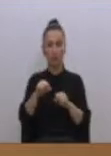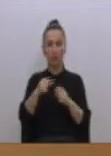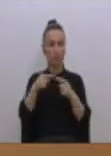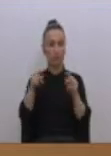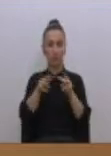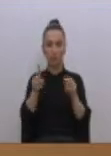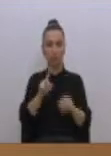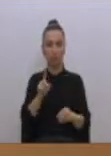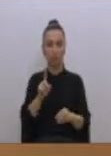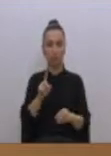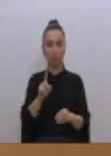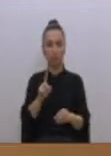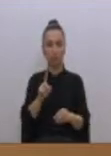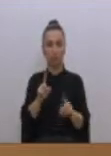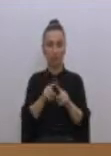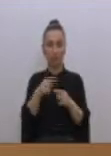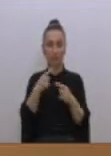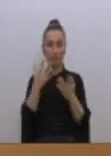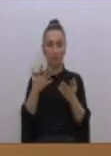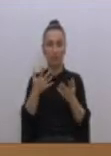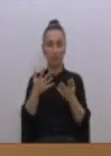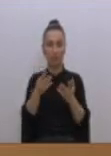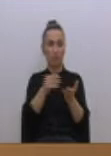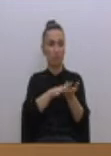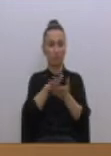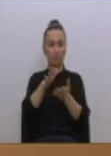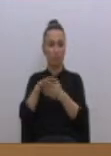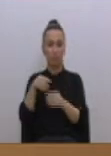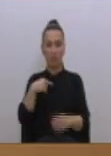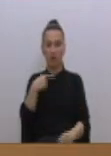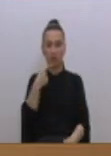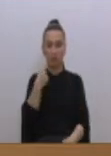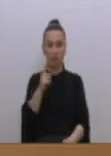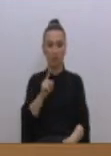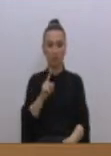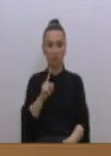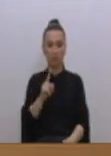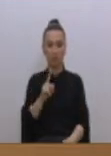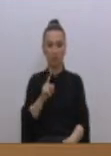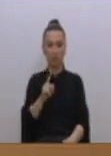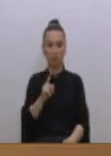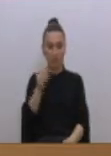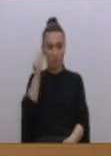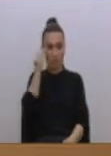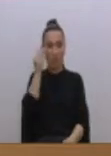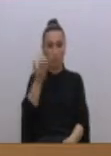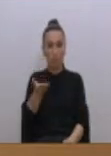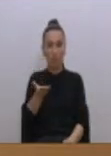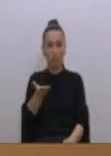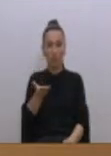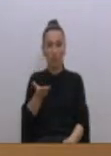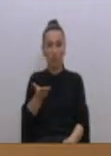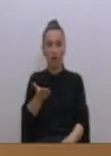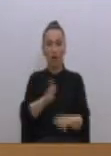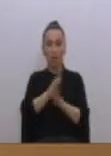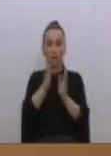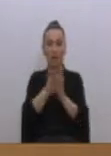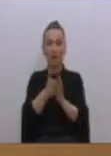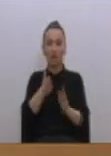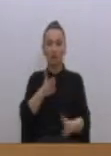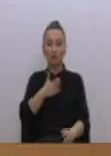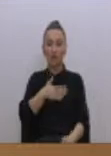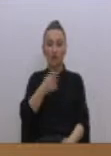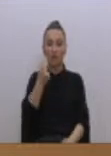სხვა ასე ვთქვათ სახსრებით სხვა ინსტიტუტების მიერ განხორციელებულ. წარმოგიდგენიათ, მთელი ჩვენი 11